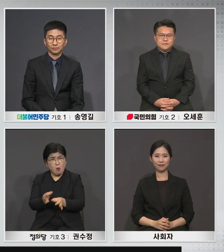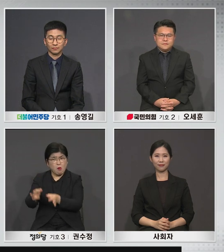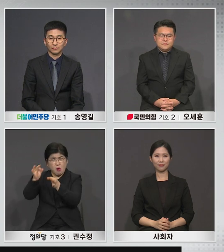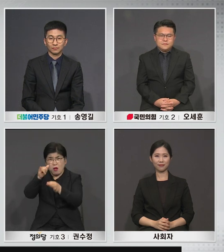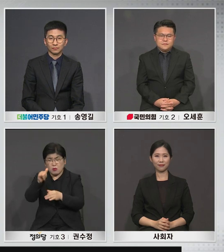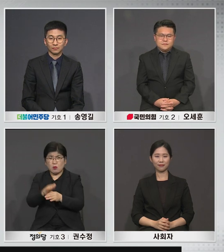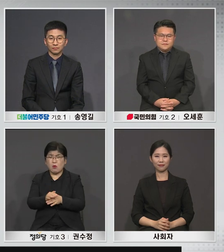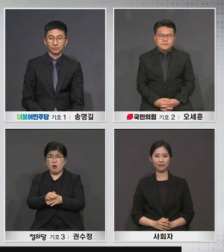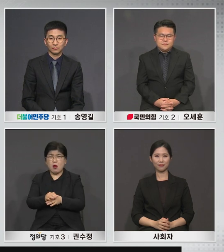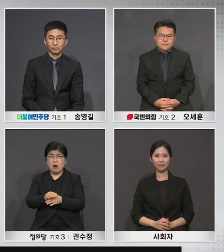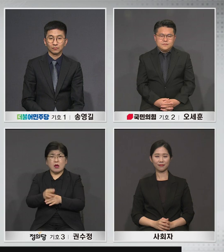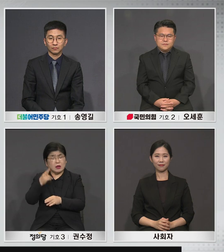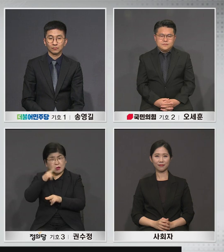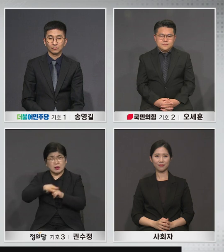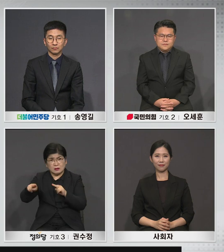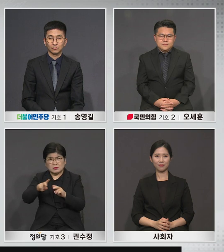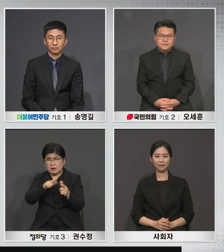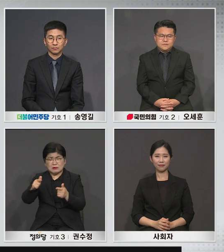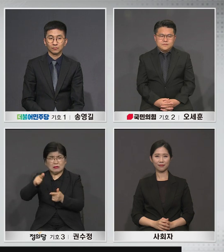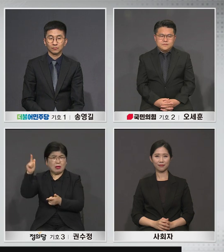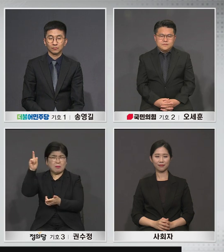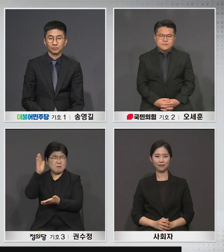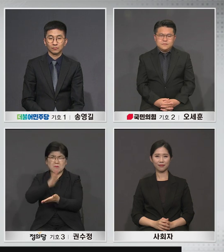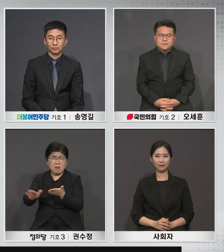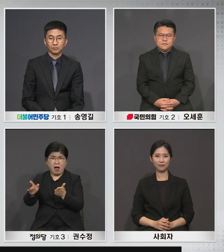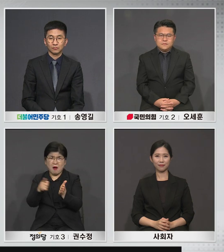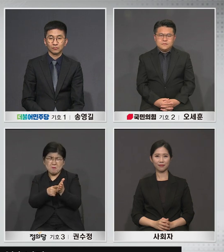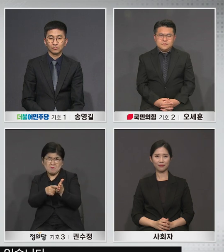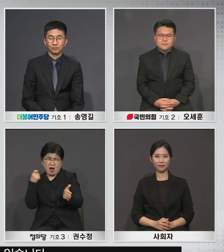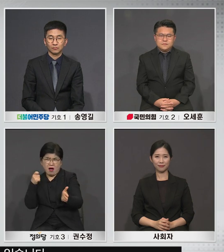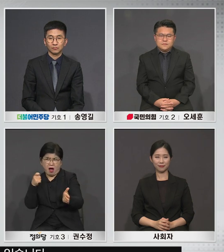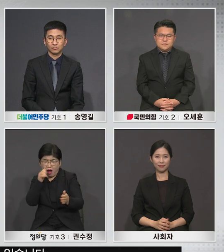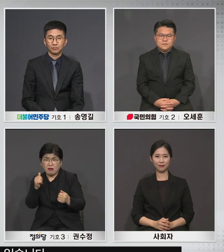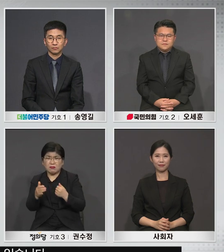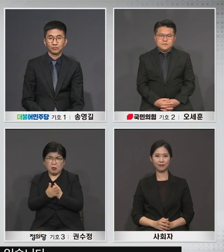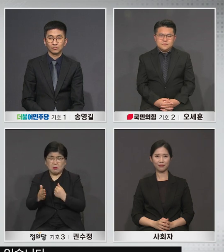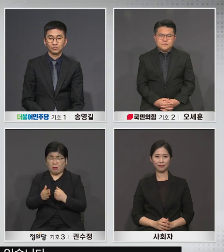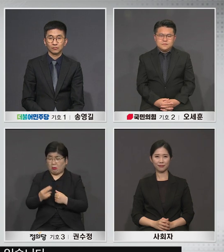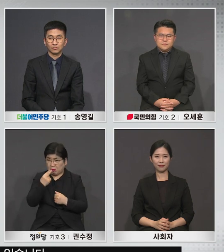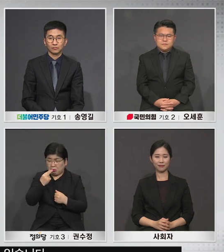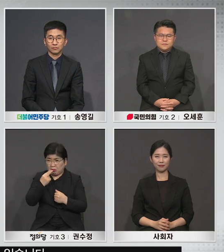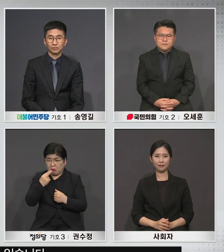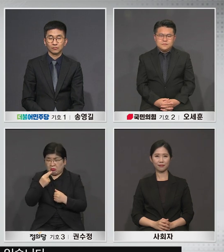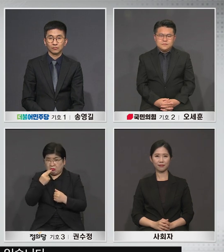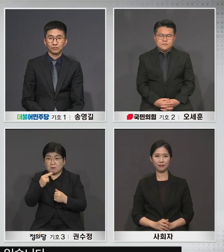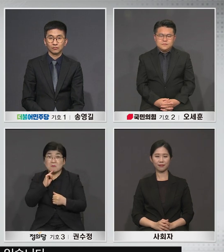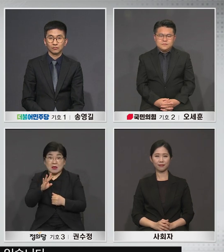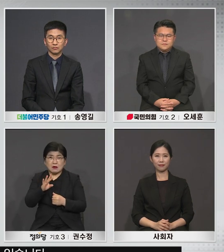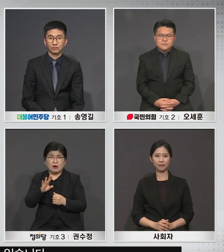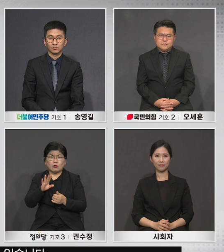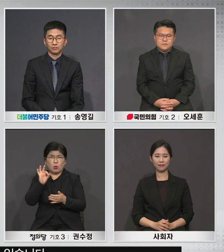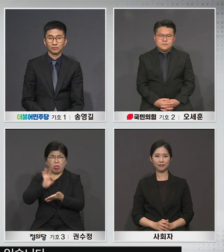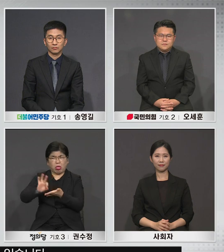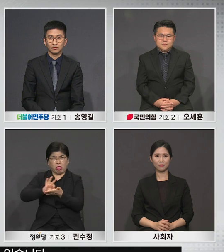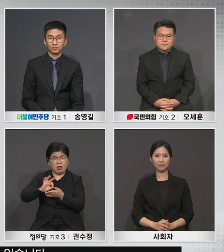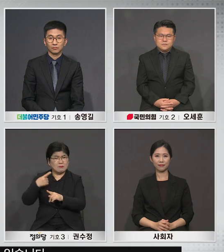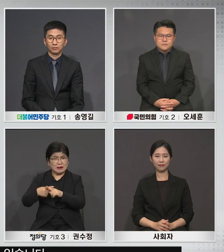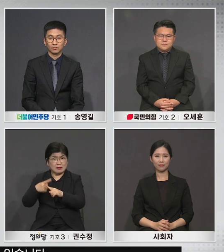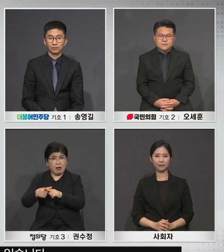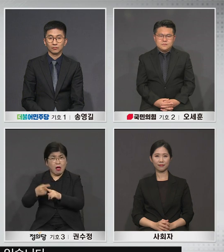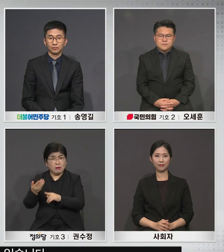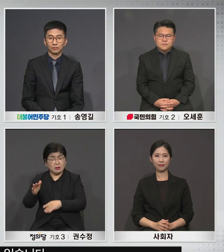밀가루와 식용유, 품귀입니다. 시민들께서는 이제 숨만 쉬어도 돈이 나간다고 울상인데 한국은행은 또